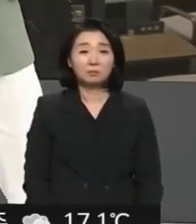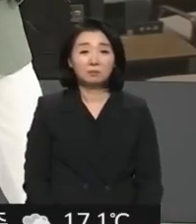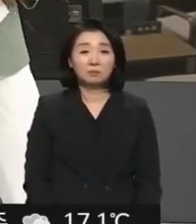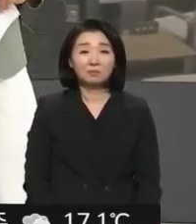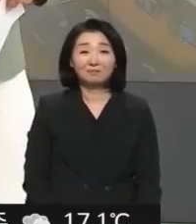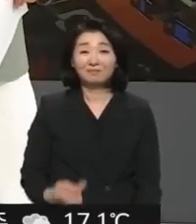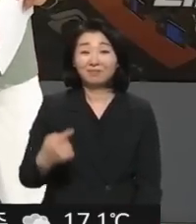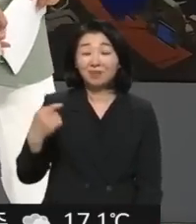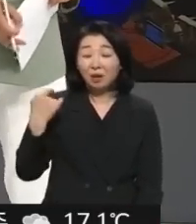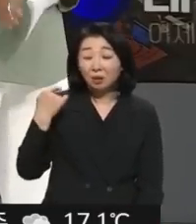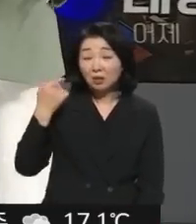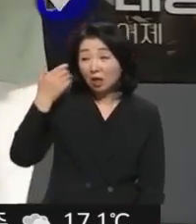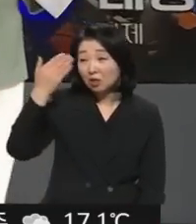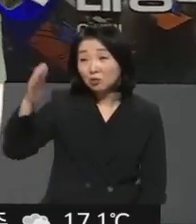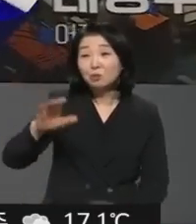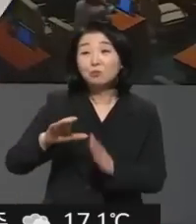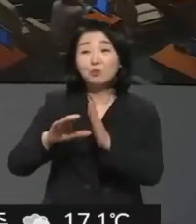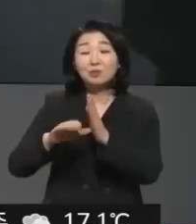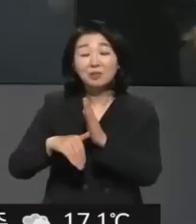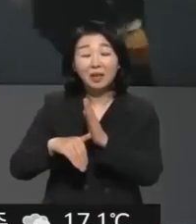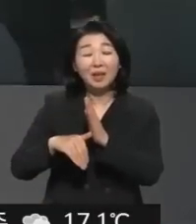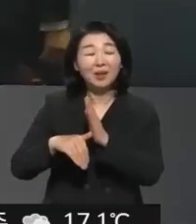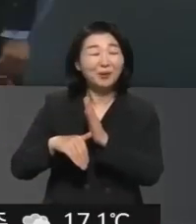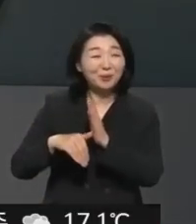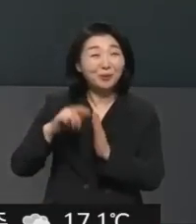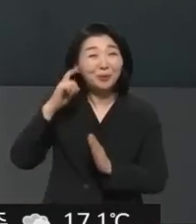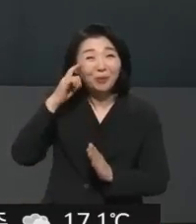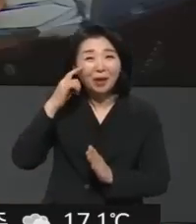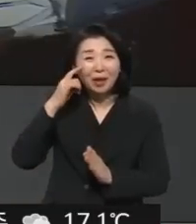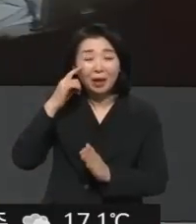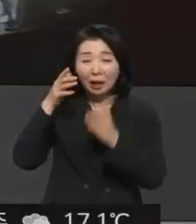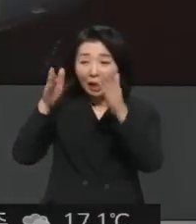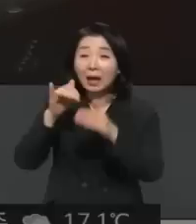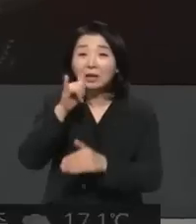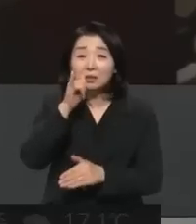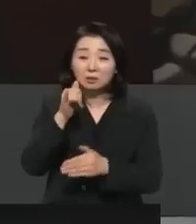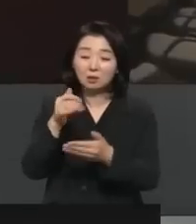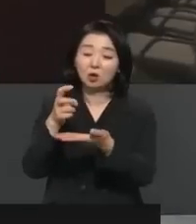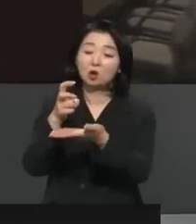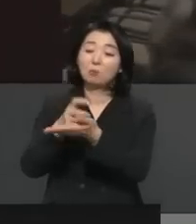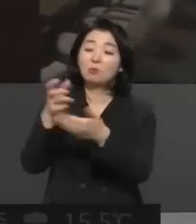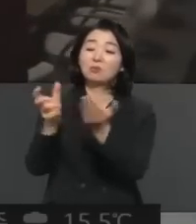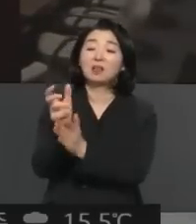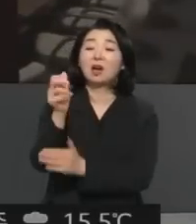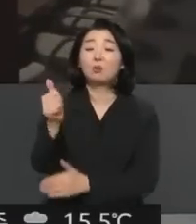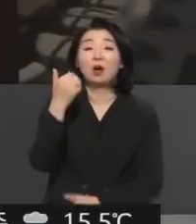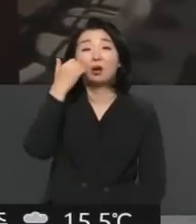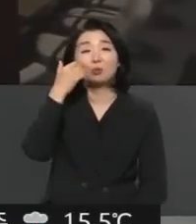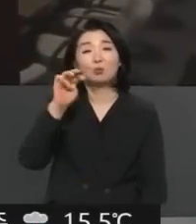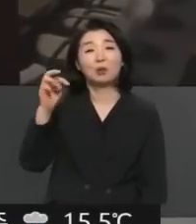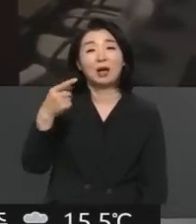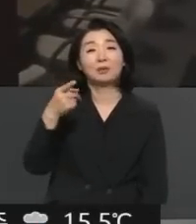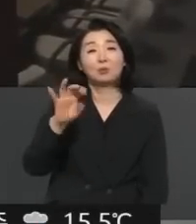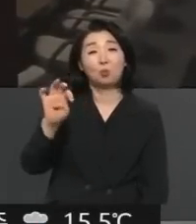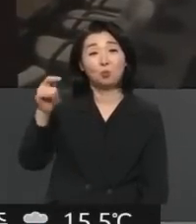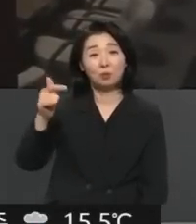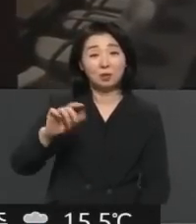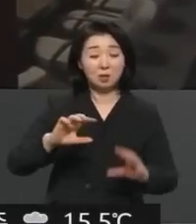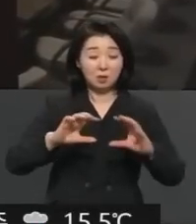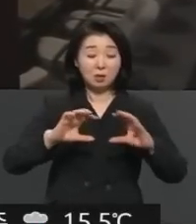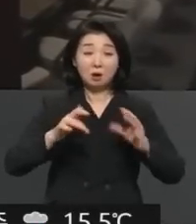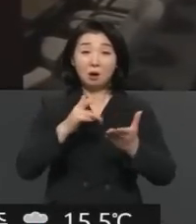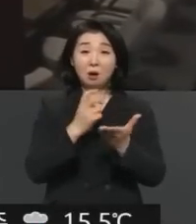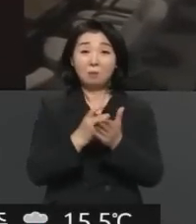그런데 어제 대정부 질문이요. 신스틸러는 따로 있었습니다. 다름 아닌 한동훈 법무장관인데요. 헌법재판소의 검수완박